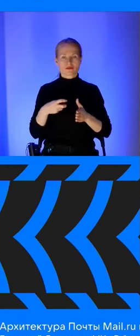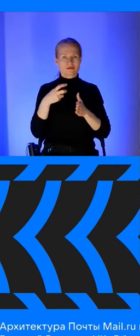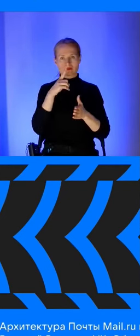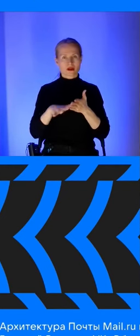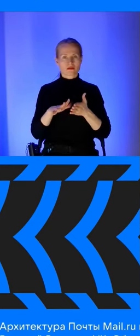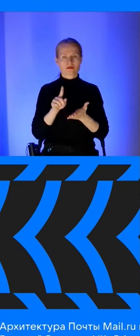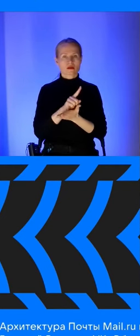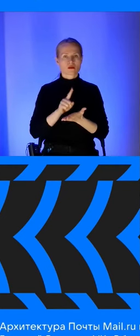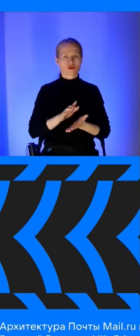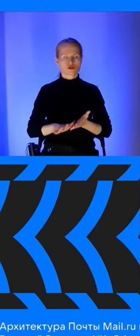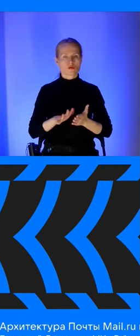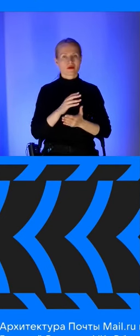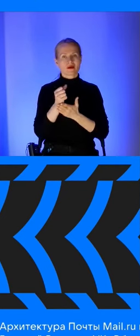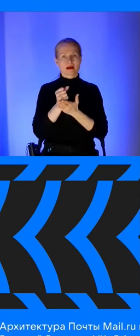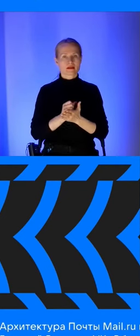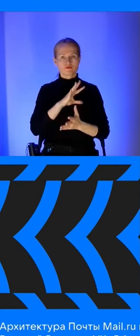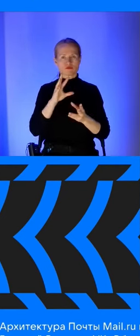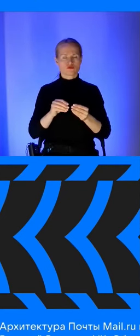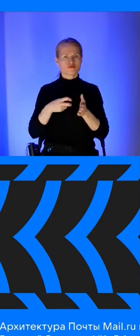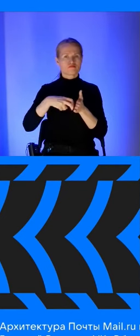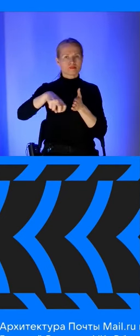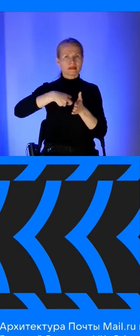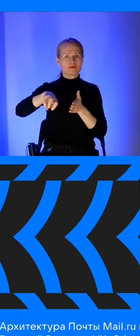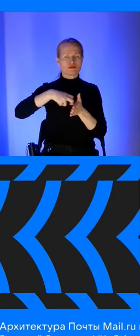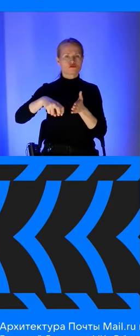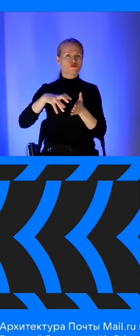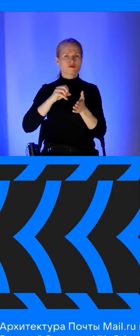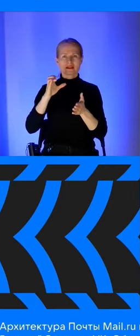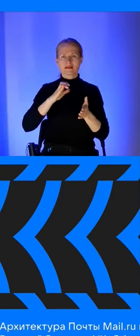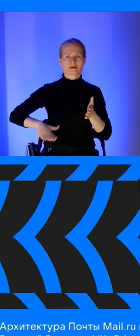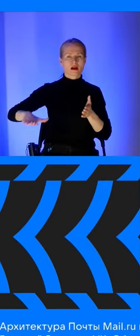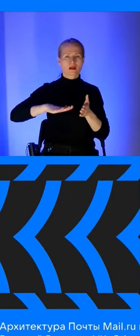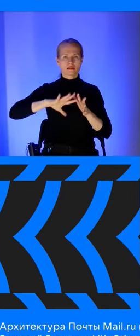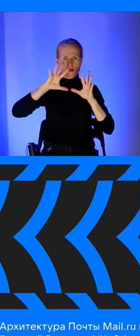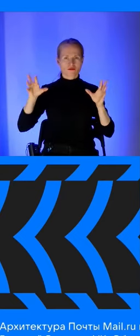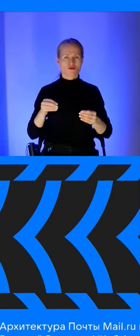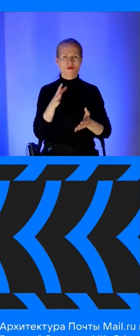должно, потому что мы храним всю переписку всей этой страны со все время существования интернета тут.